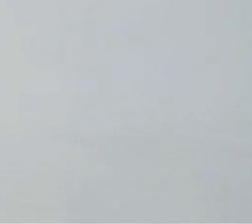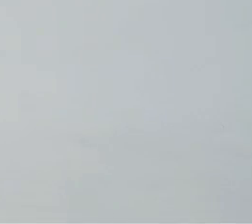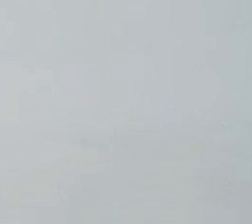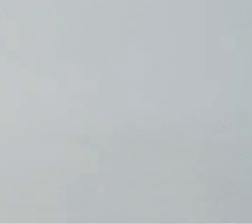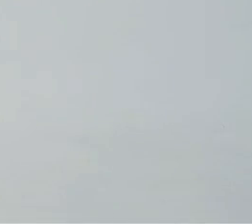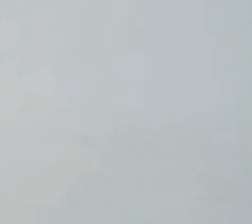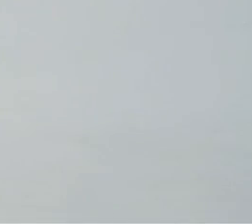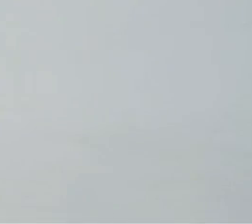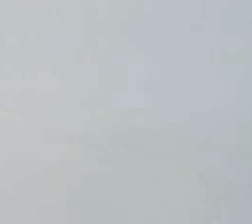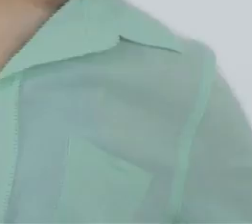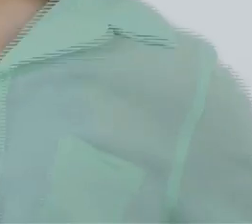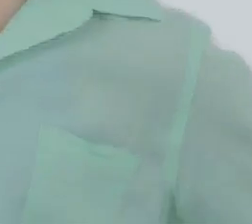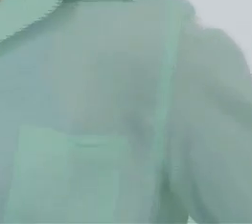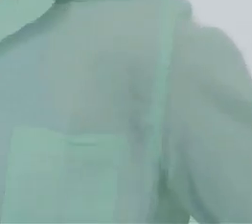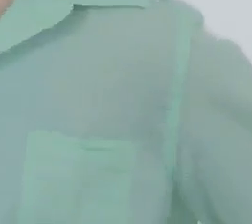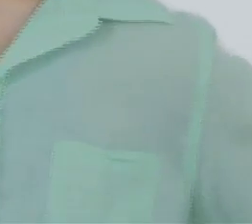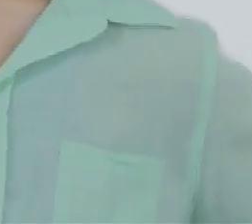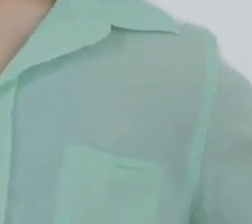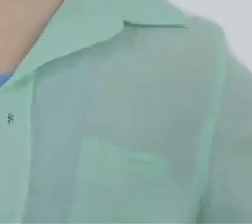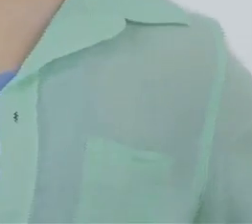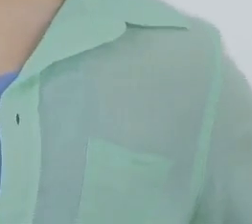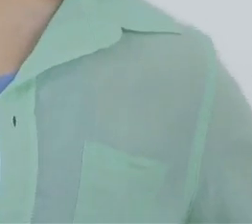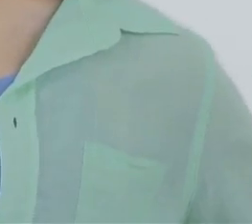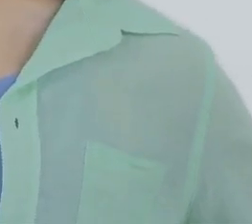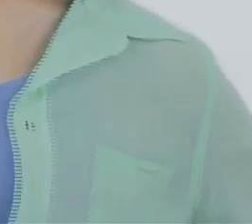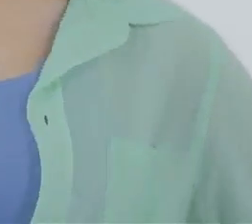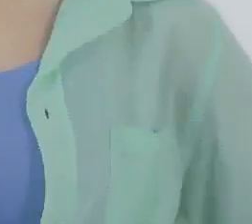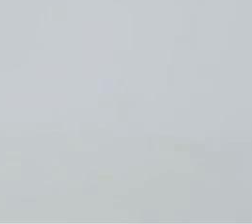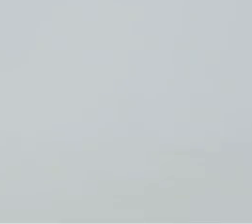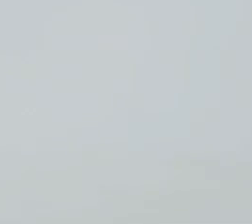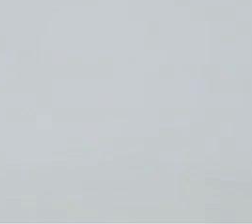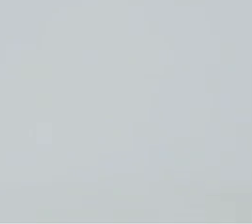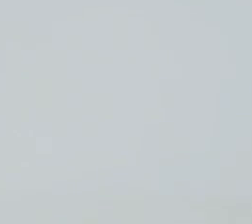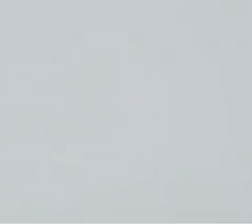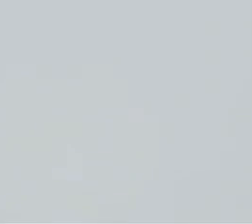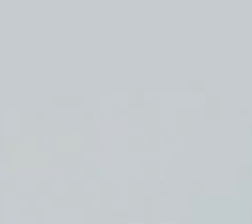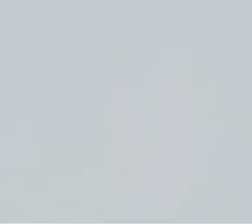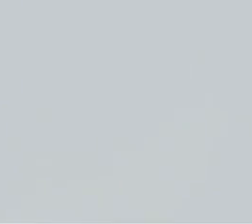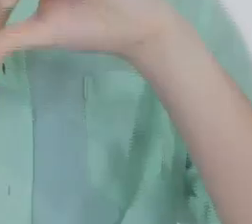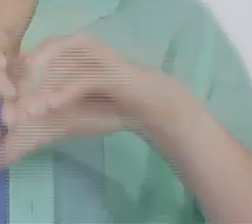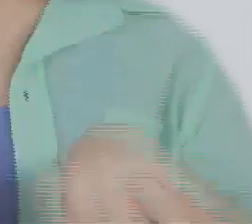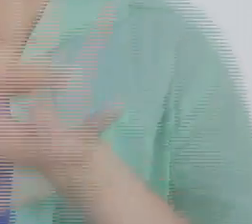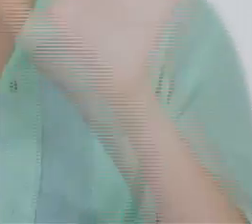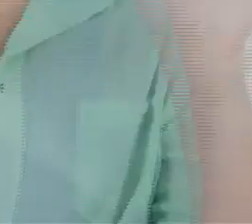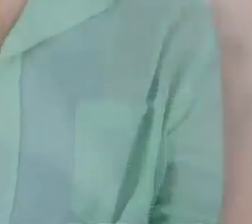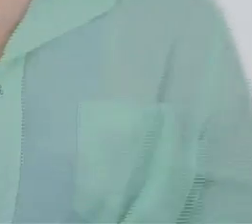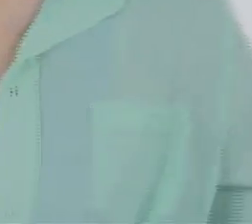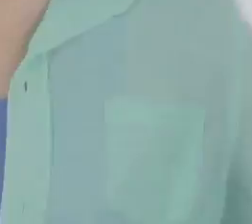Jiwa sejoli mencari cinta, cinta bersama.